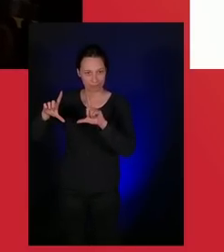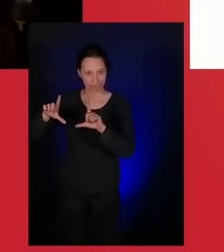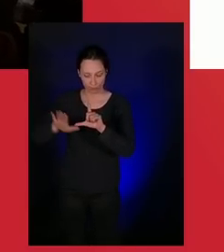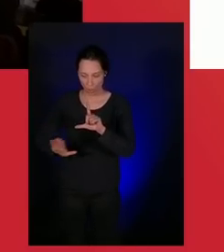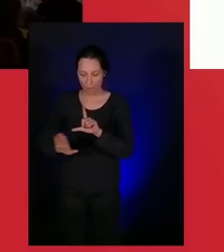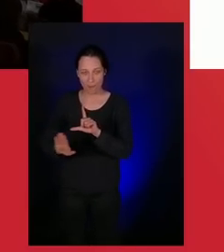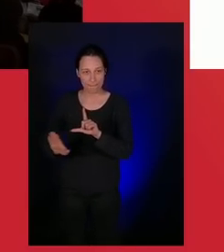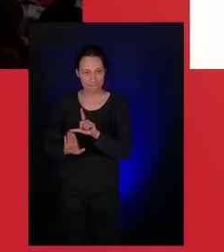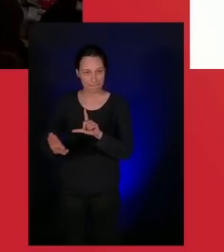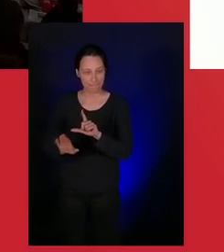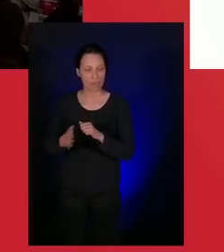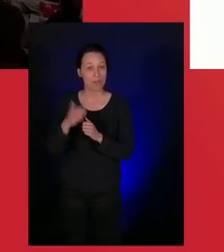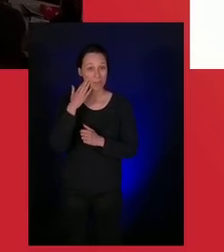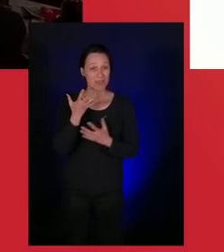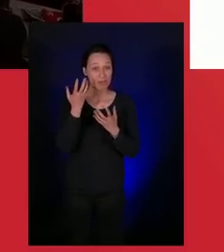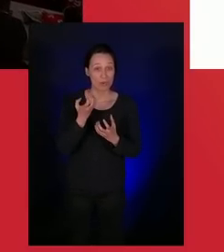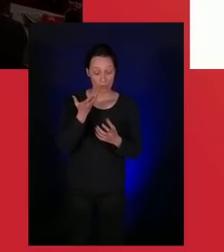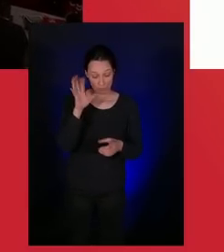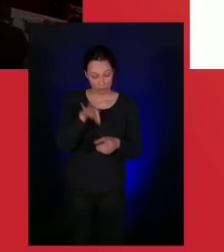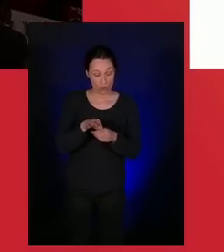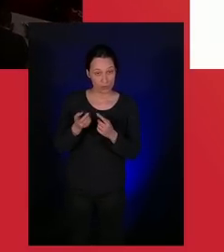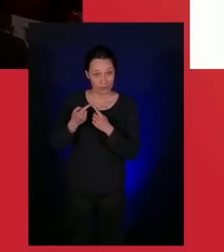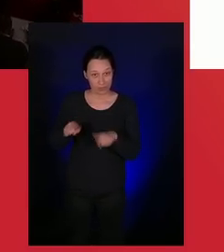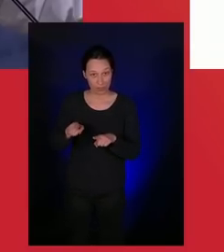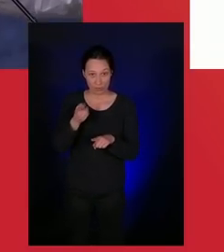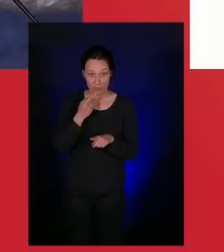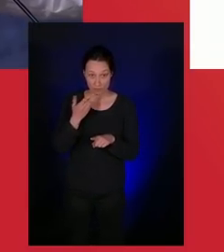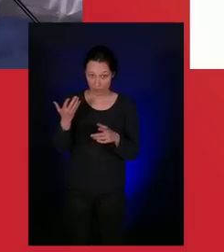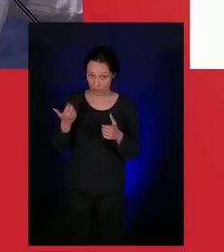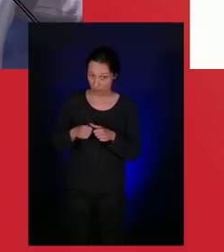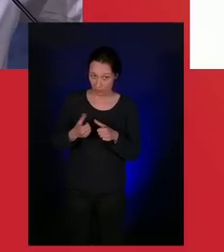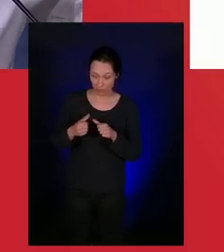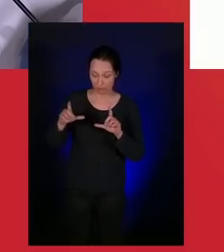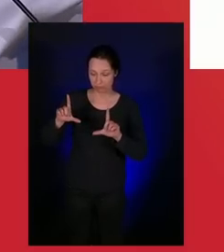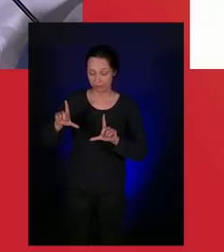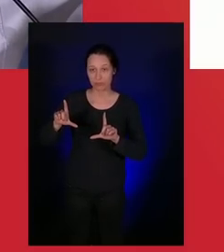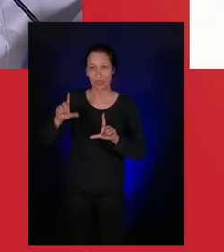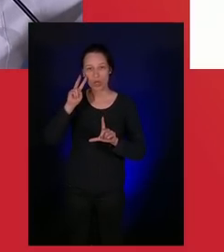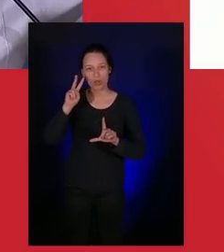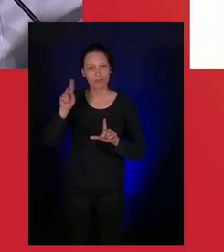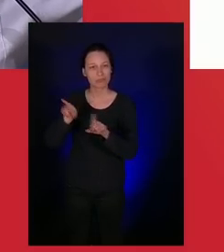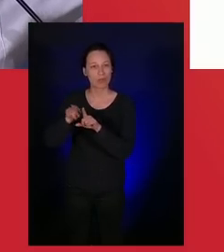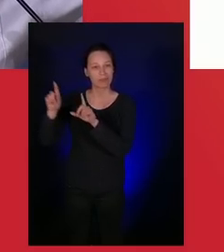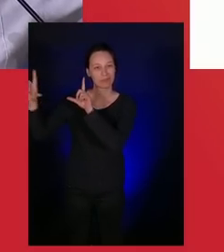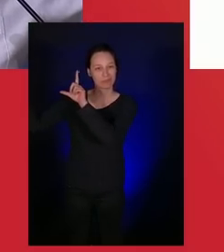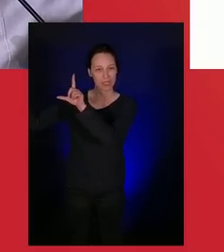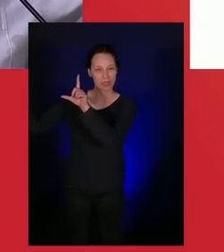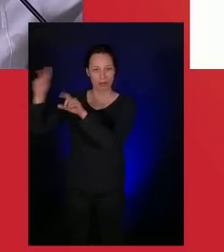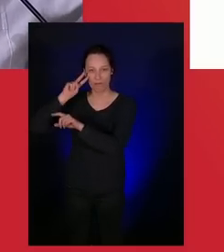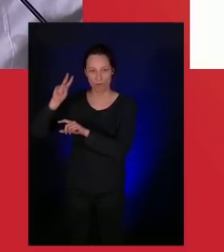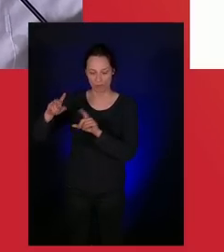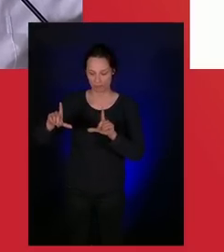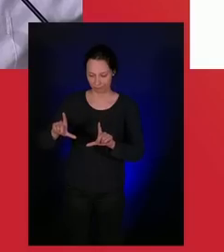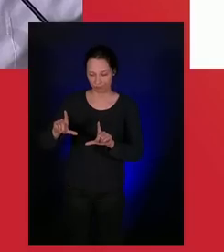pour faire un vote différencié, dans la partie basse, vous allez écrire, comme vous le voyez sur l'écran, le nom du syndicat ou